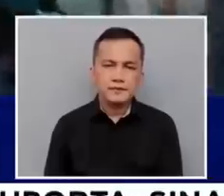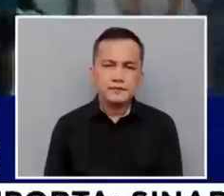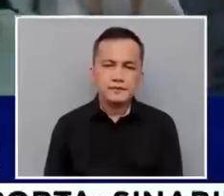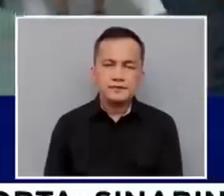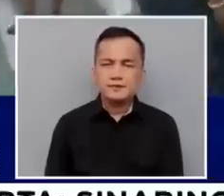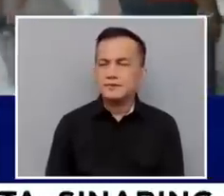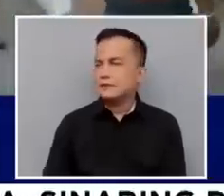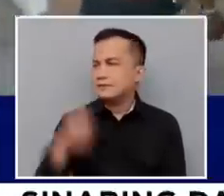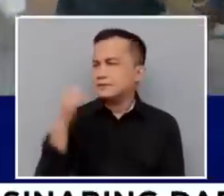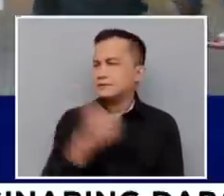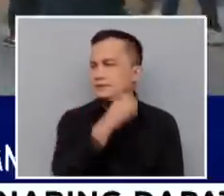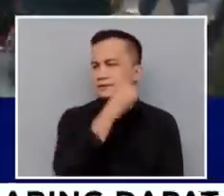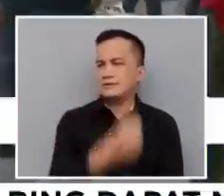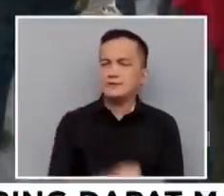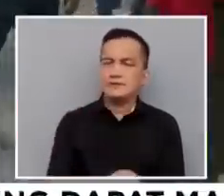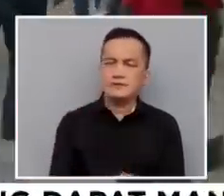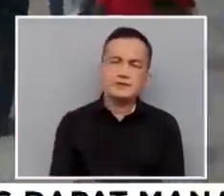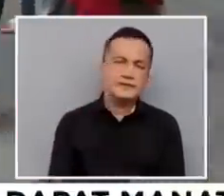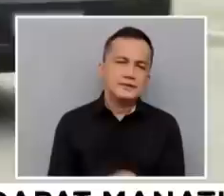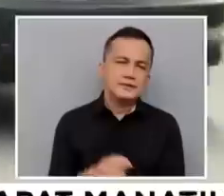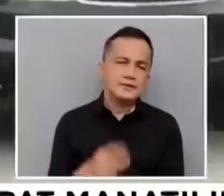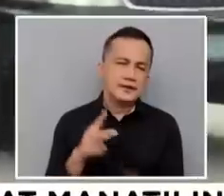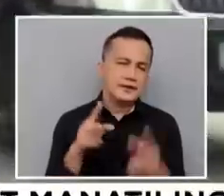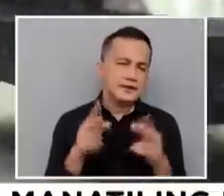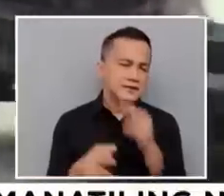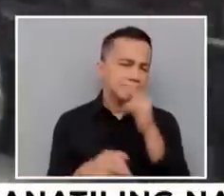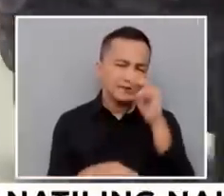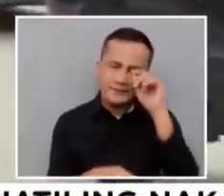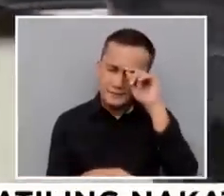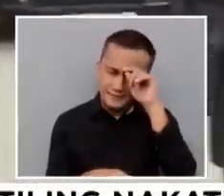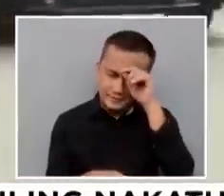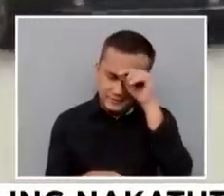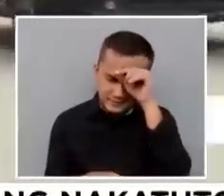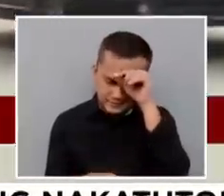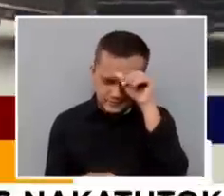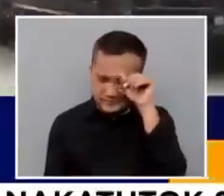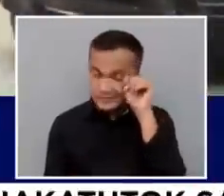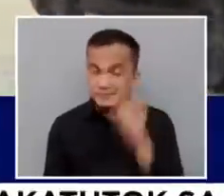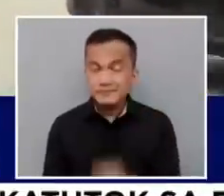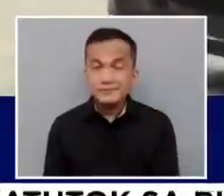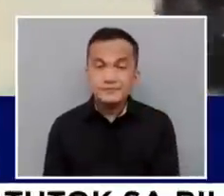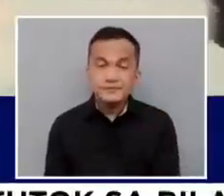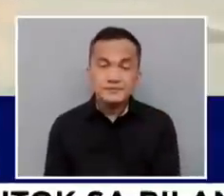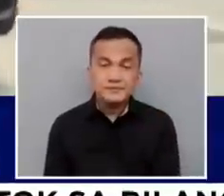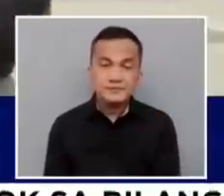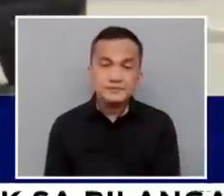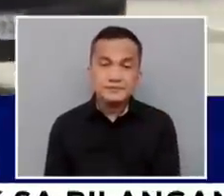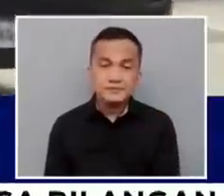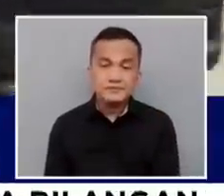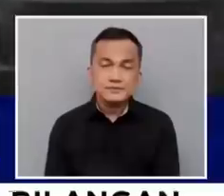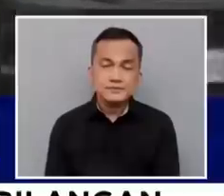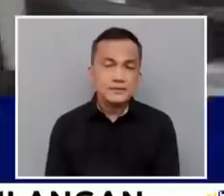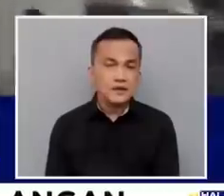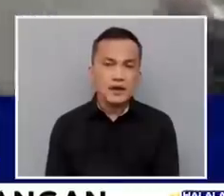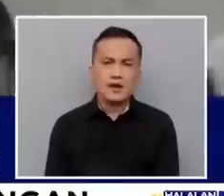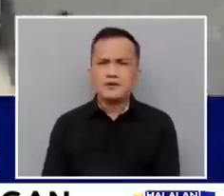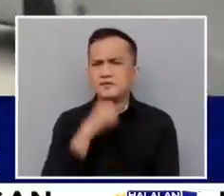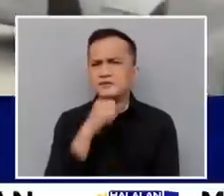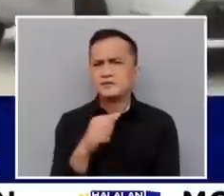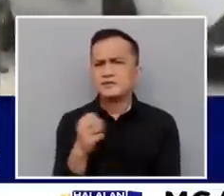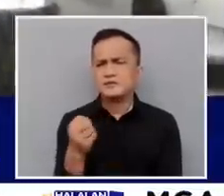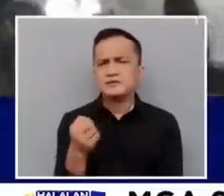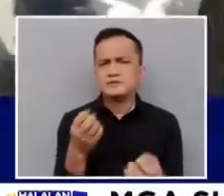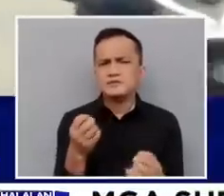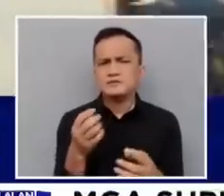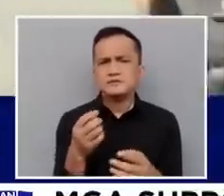Naputol na naman. Ina! Oops. Oo, yan po. Actually, hindi naman ganun pakarami ang mga